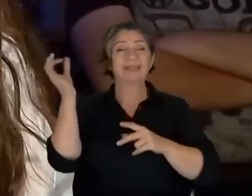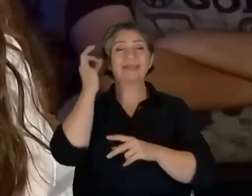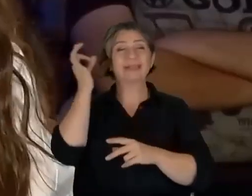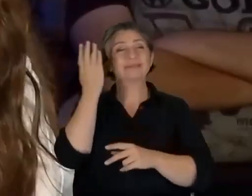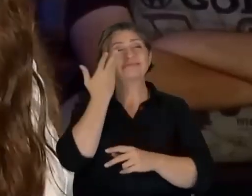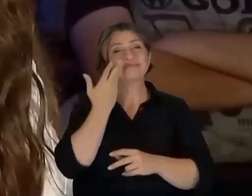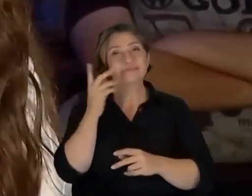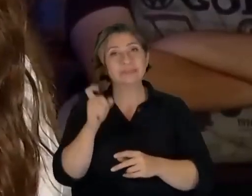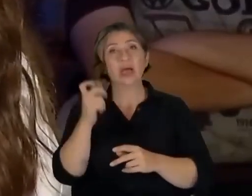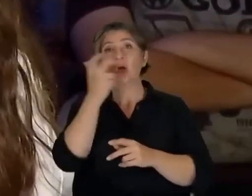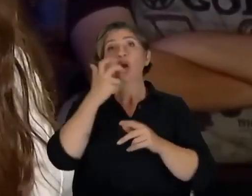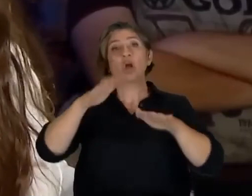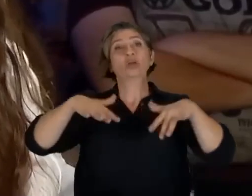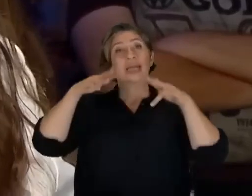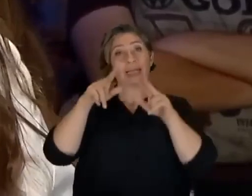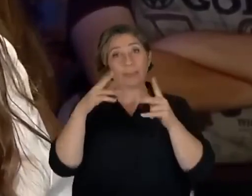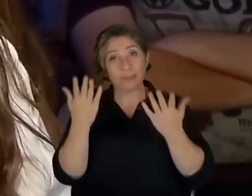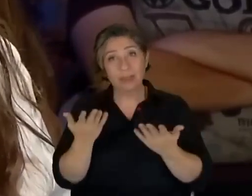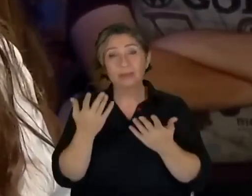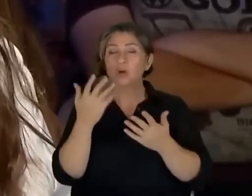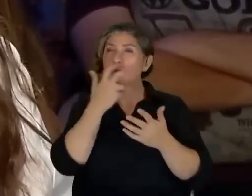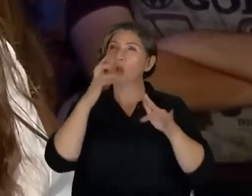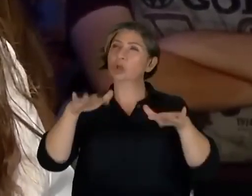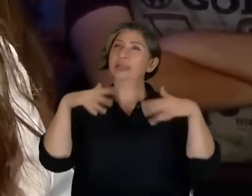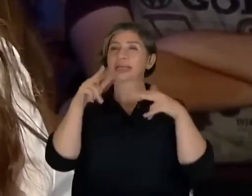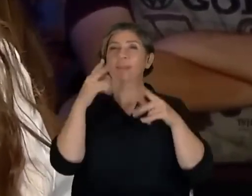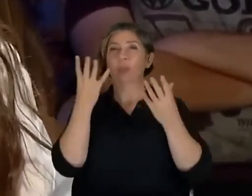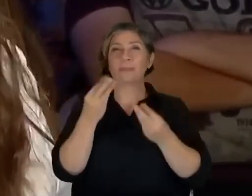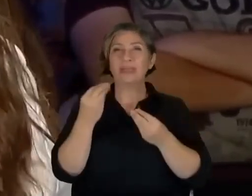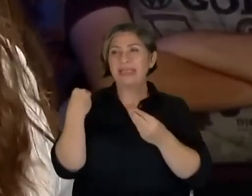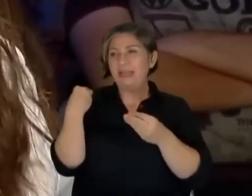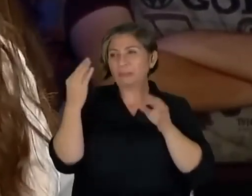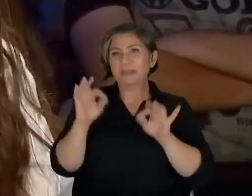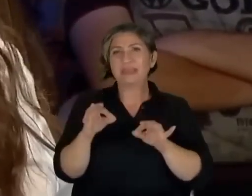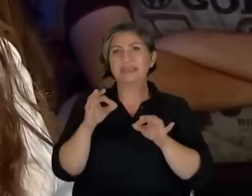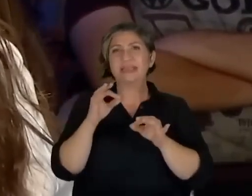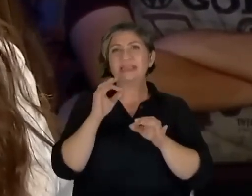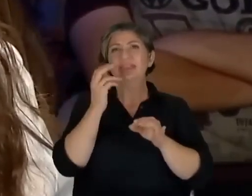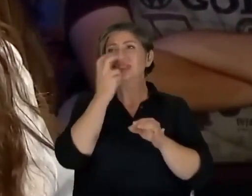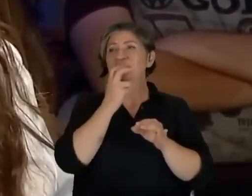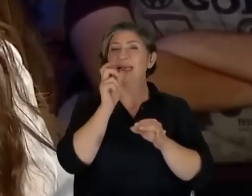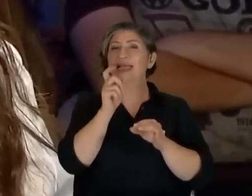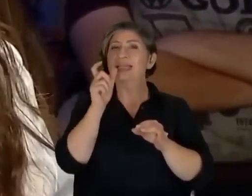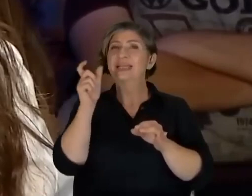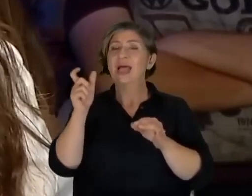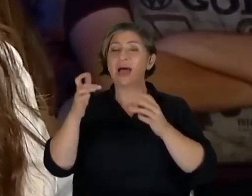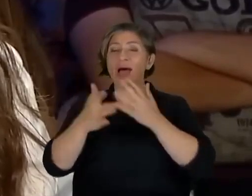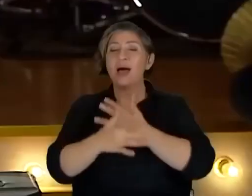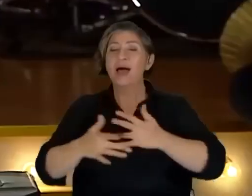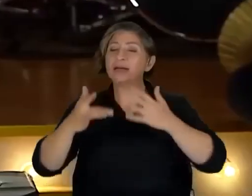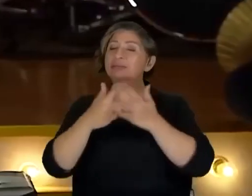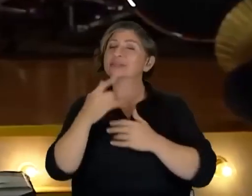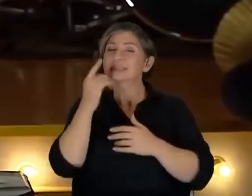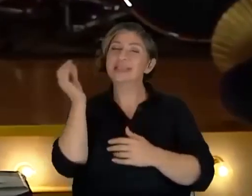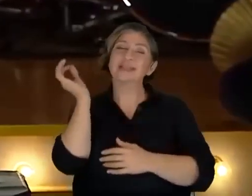dinleti gibi mi? Yani, konser gibi mi? Yani konser gibi olabilir. Daha yeni başladım. parçalarımız Dinleti de olabilir. Art deyince aklıma